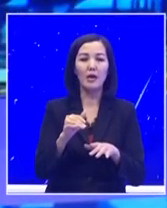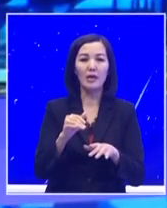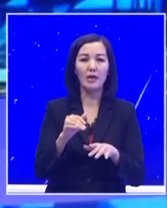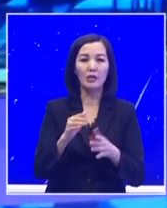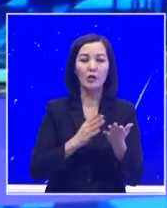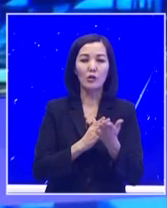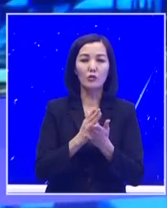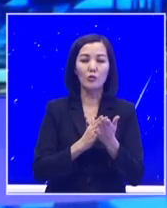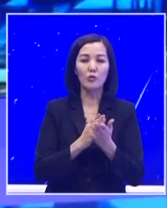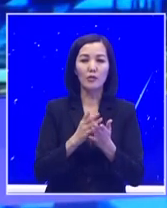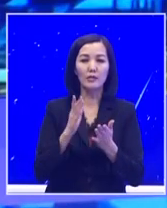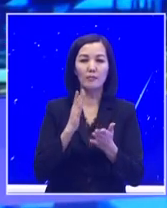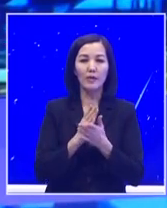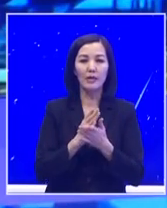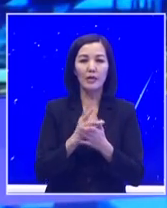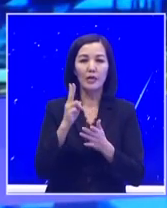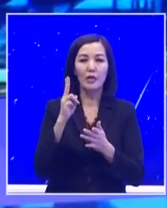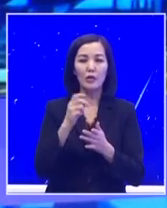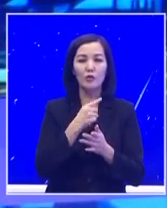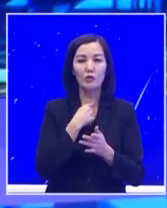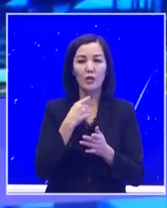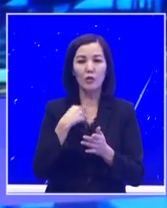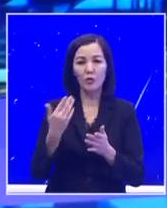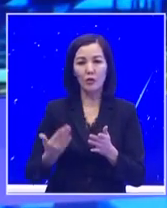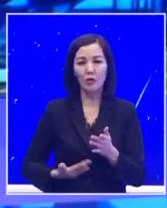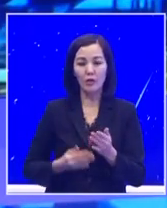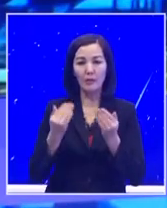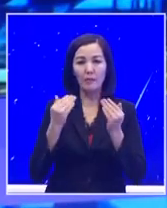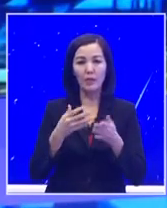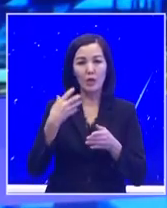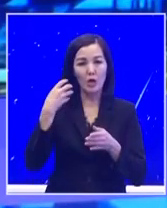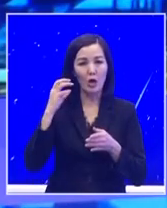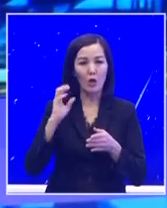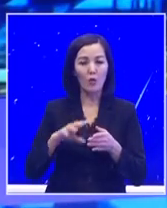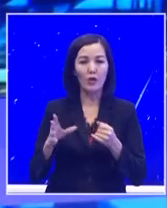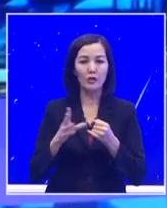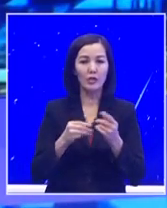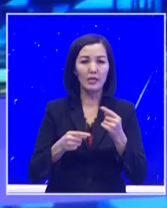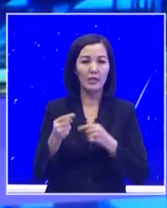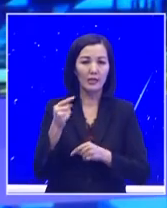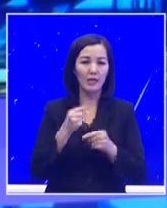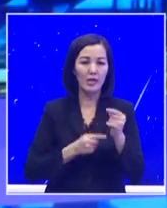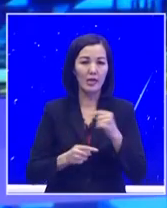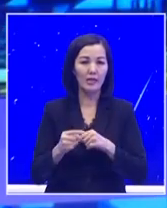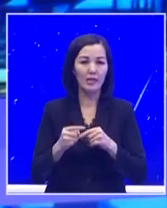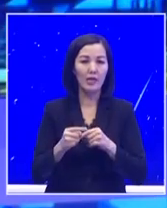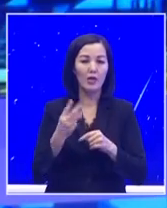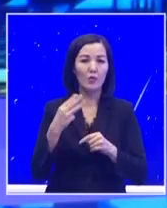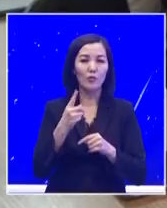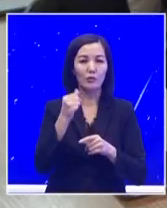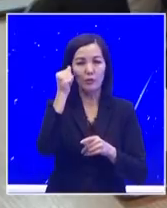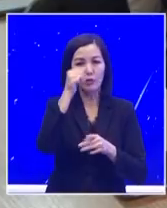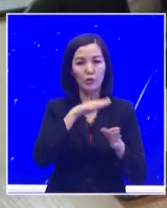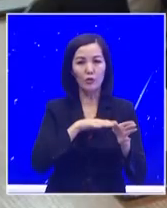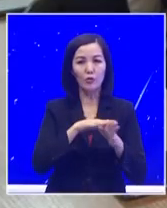соғыс ардагері бар. Оның 200-ден астамы Талдорған қаласында тұрады. Бұл ауған жерінен кеңес әскерінің шығарылғанына 31 жыл. Атаулы